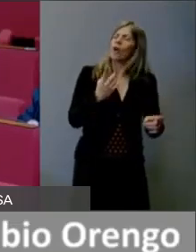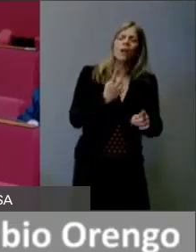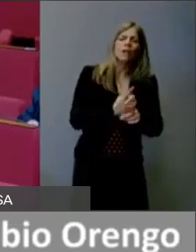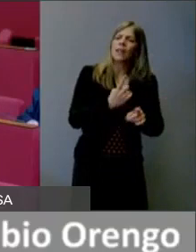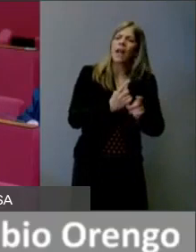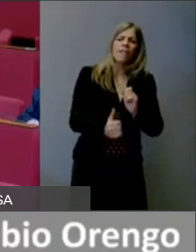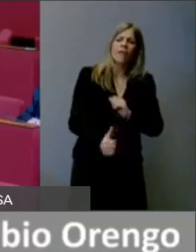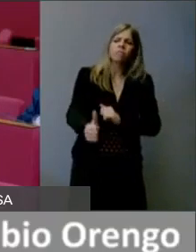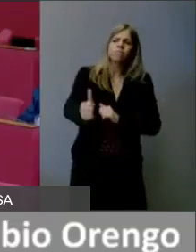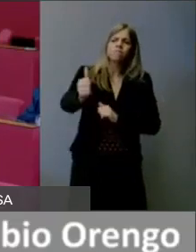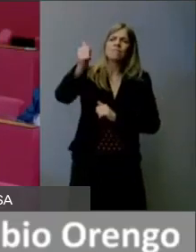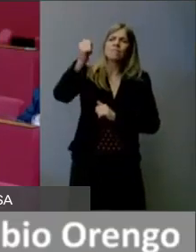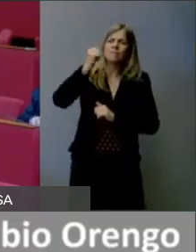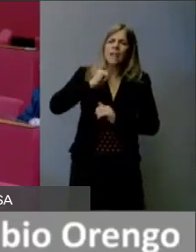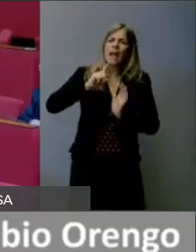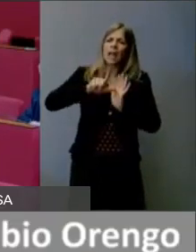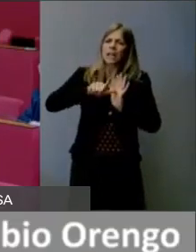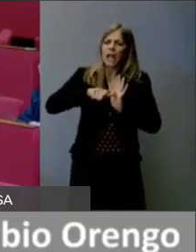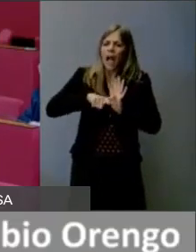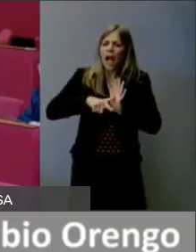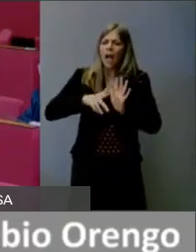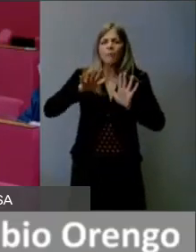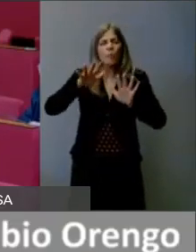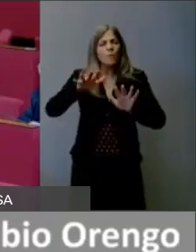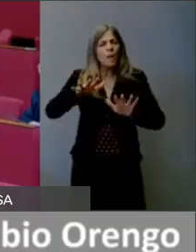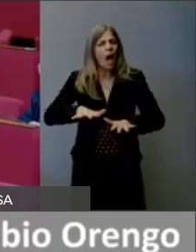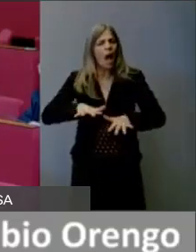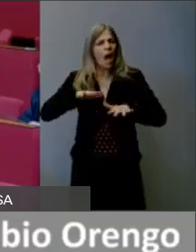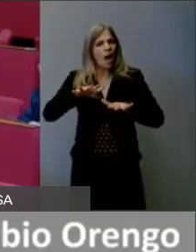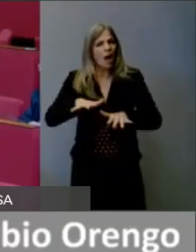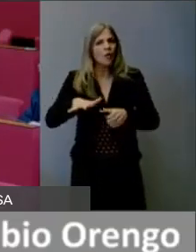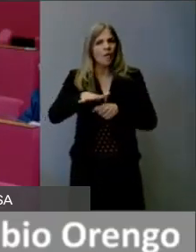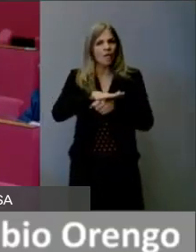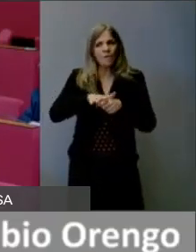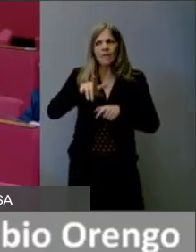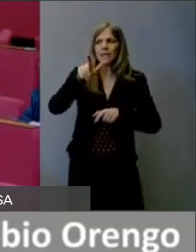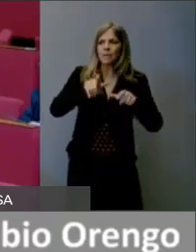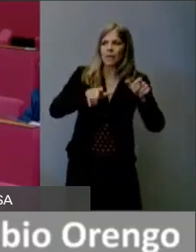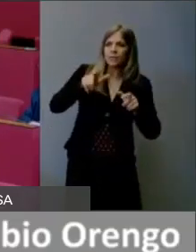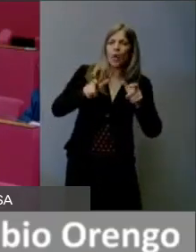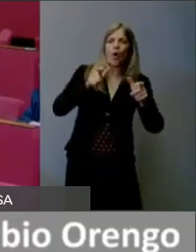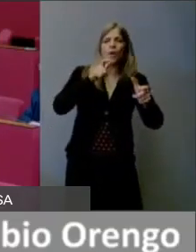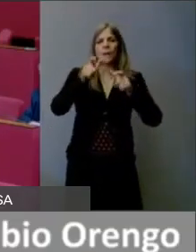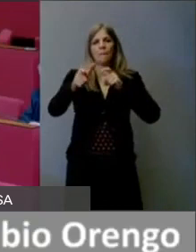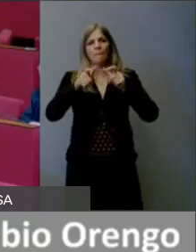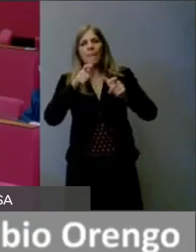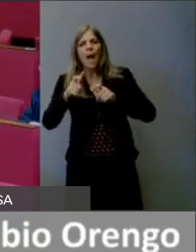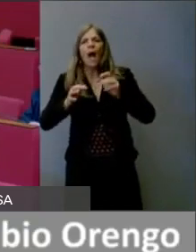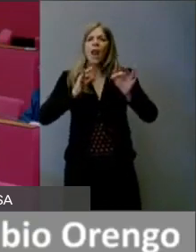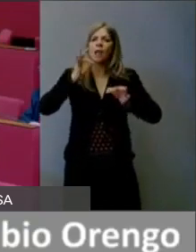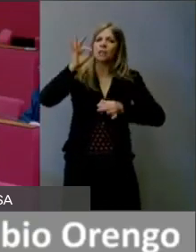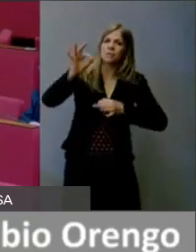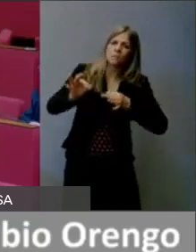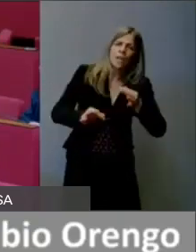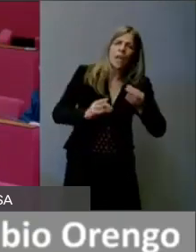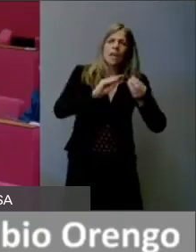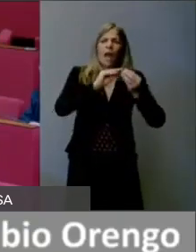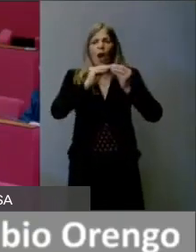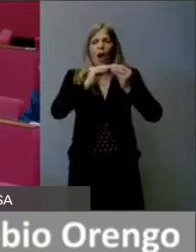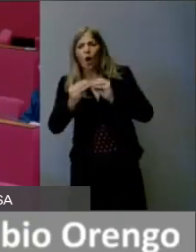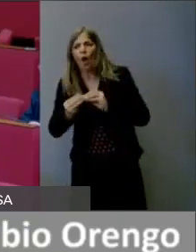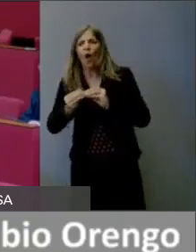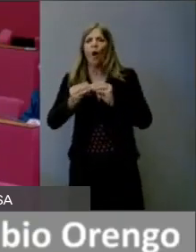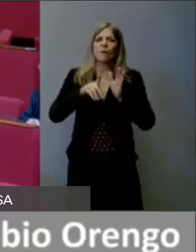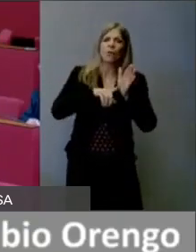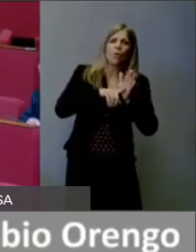questi percorsi che appunto hanno un'entità importante in termini di finanziamento, facendo il proprio